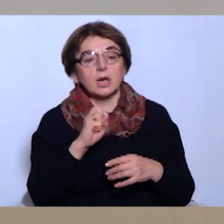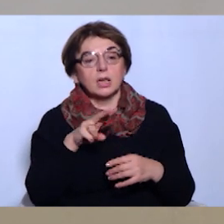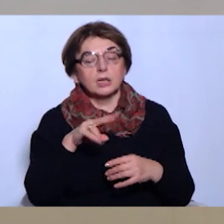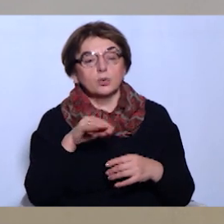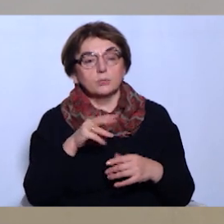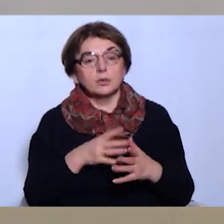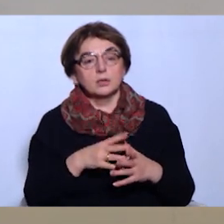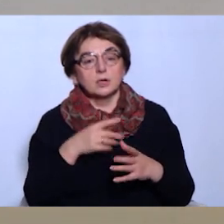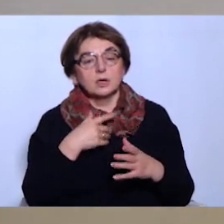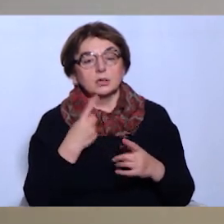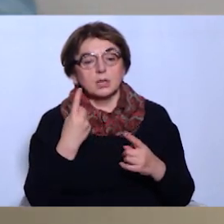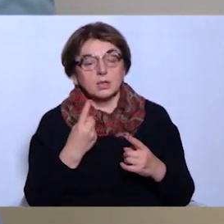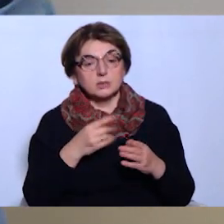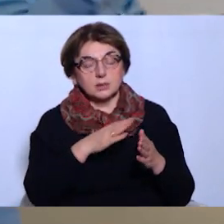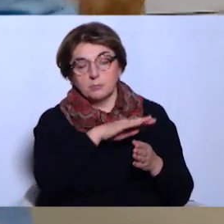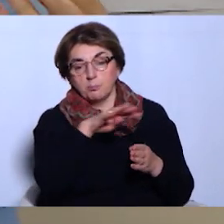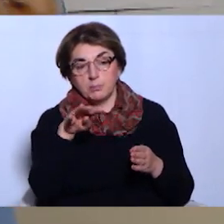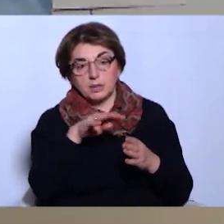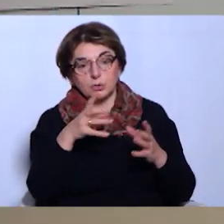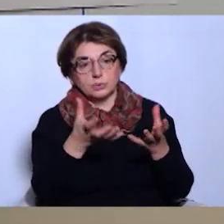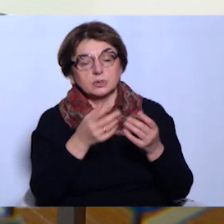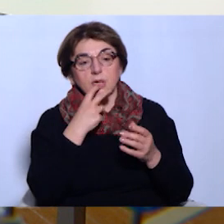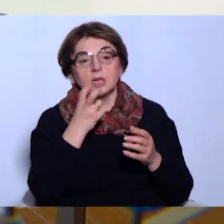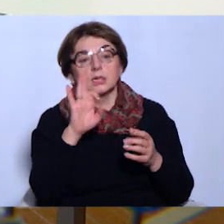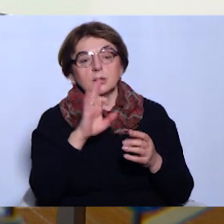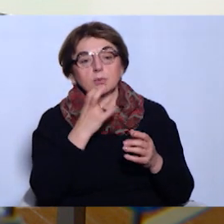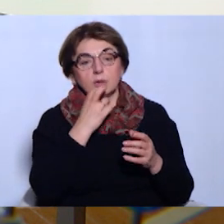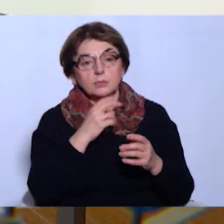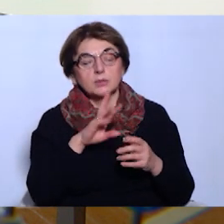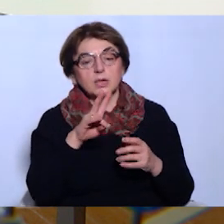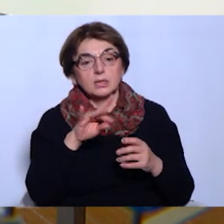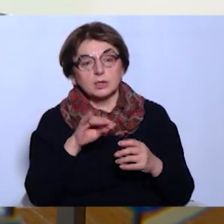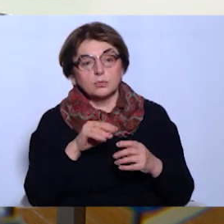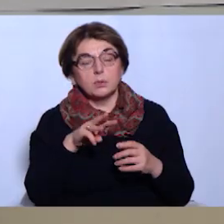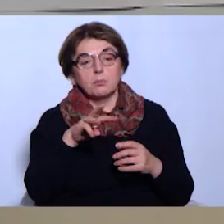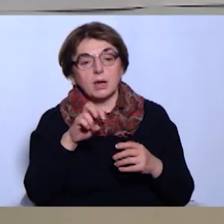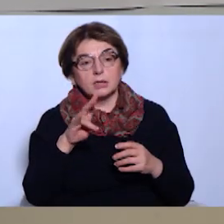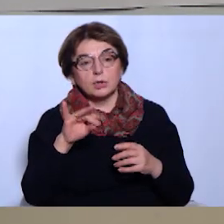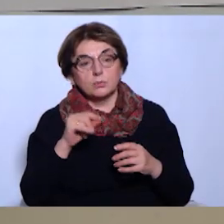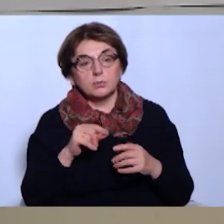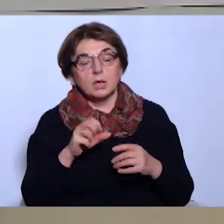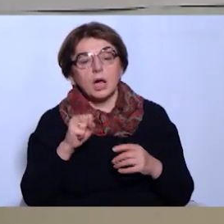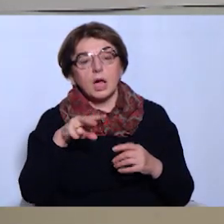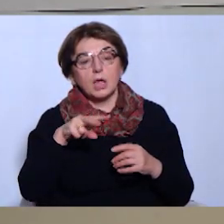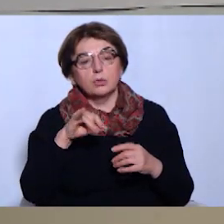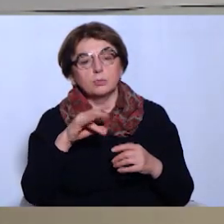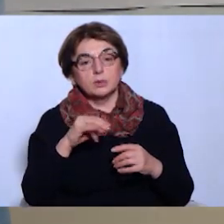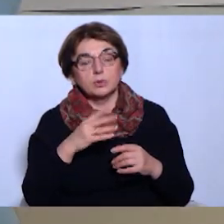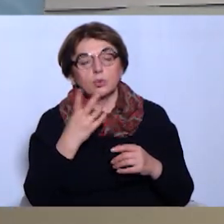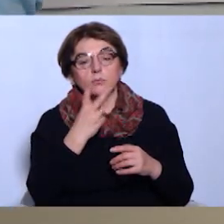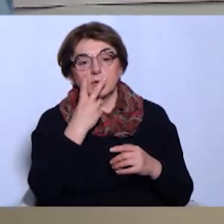და კალიუმი. ასევე ავიღებ 1 პერიოდის ელემენტებს, თქვათ ნატრიუმი, მაგნიუმი და